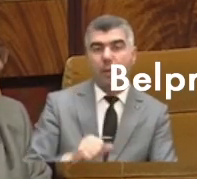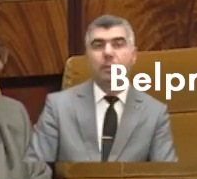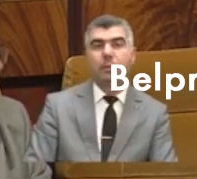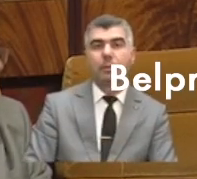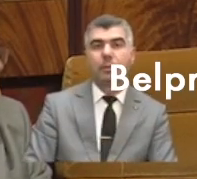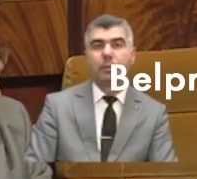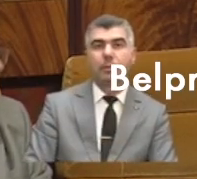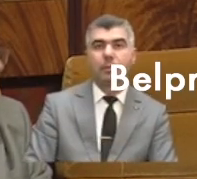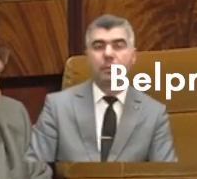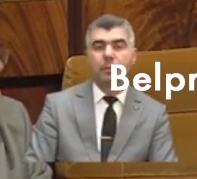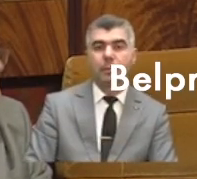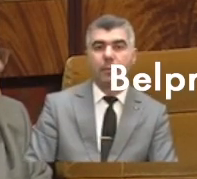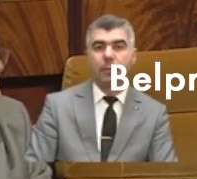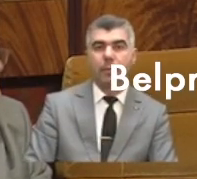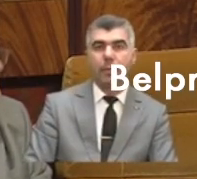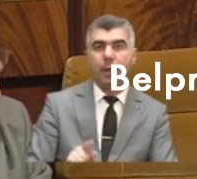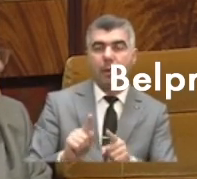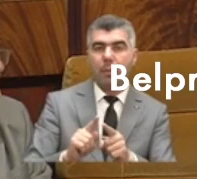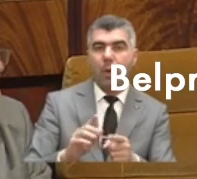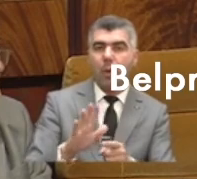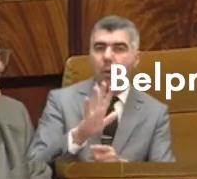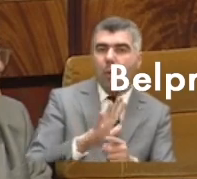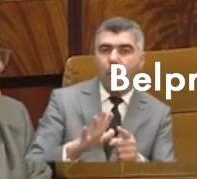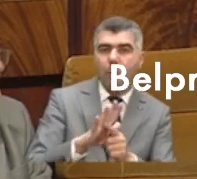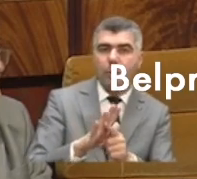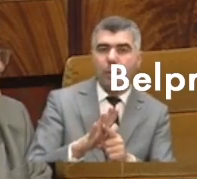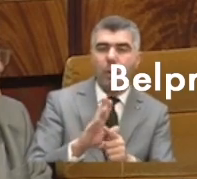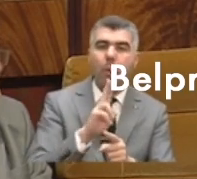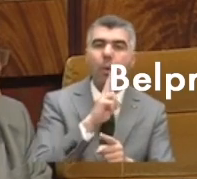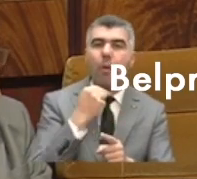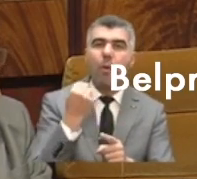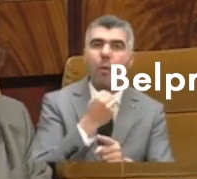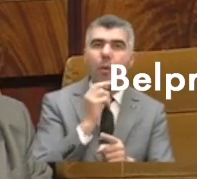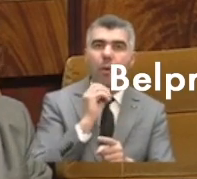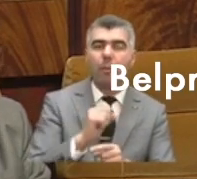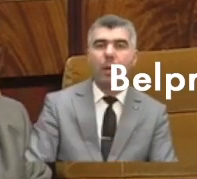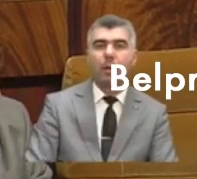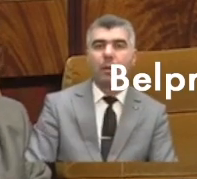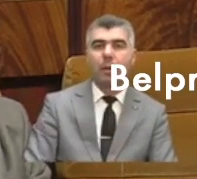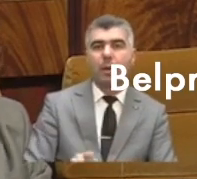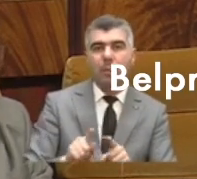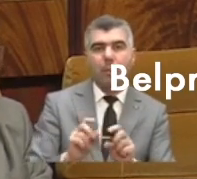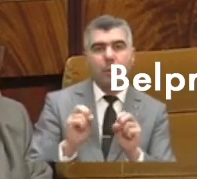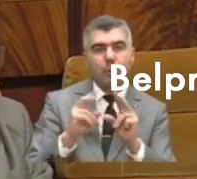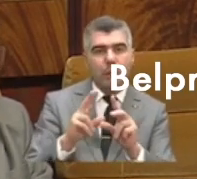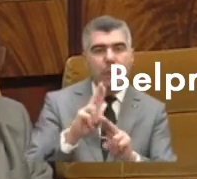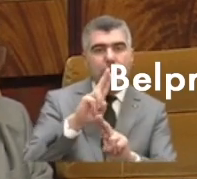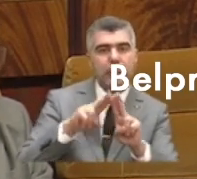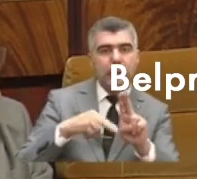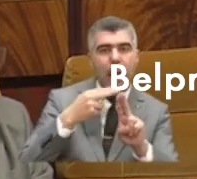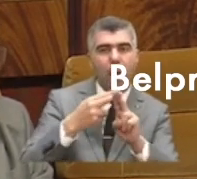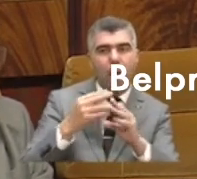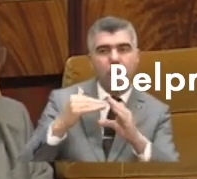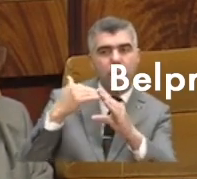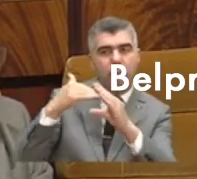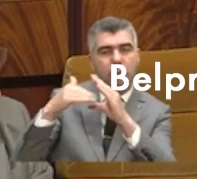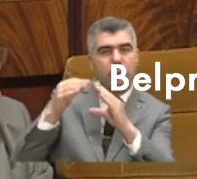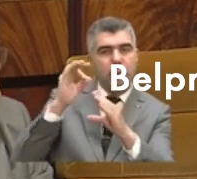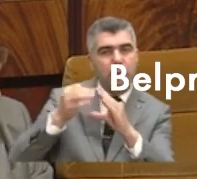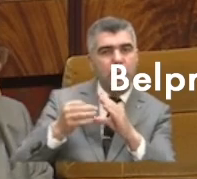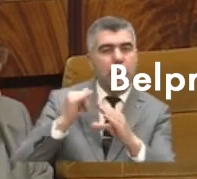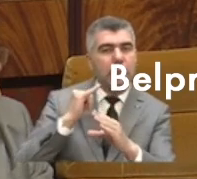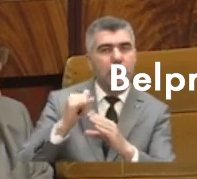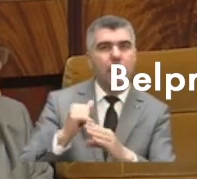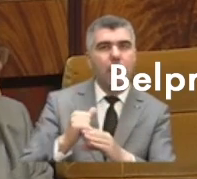يعني الشمعة اللي كتضوي هذه الحكومة من خلال التفاعل ديالك مع الأجوبة الكتابية اللي كنصيفطوا.